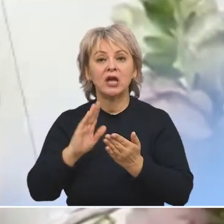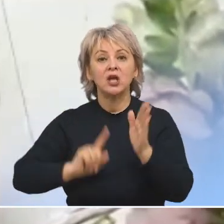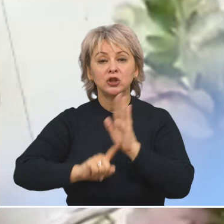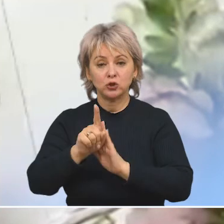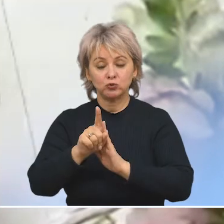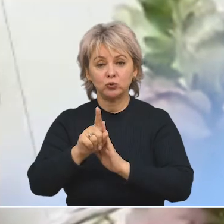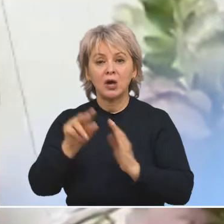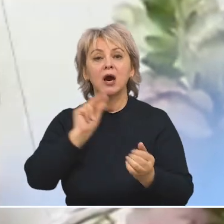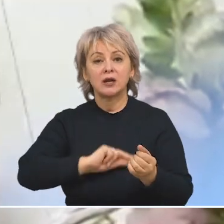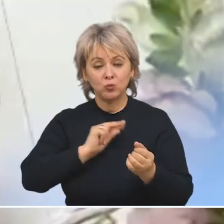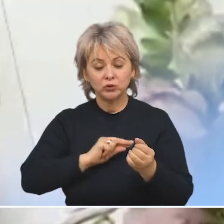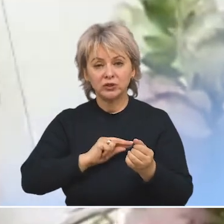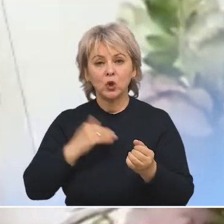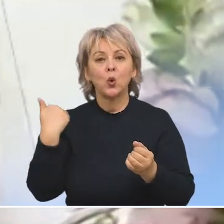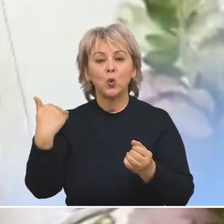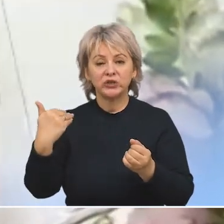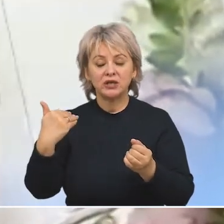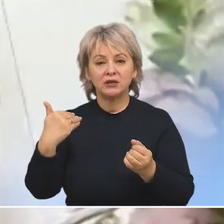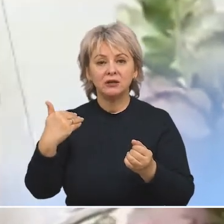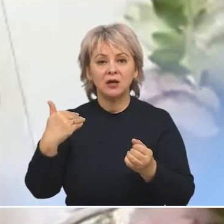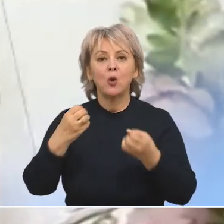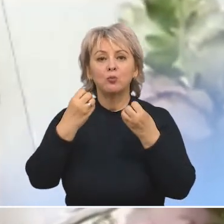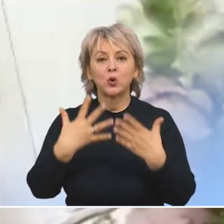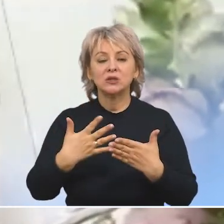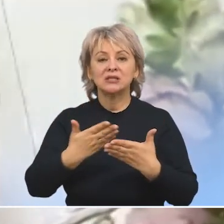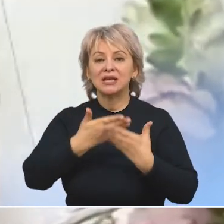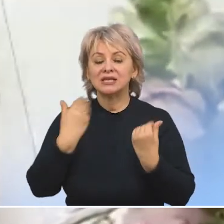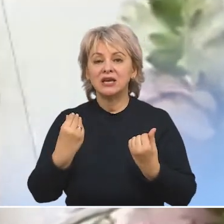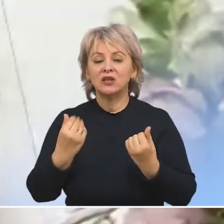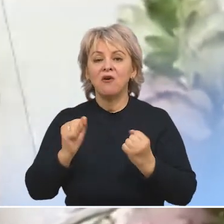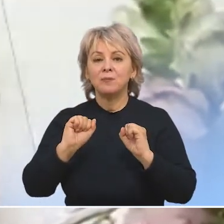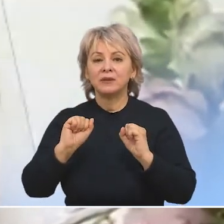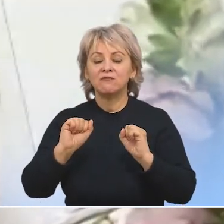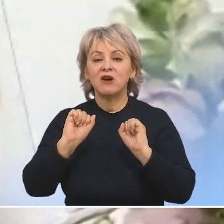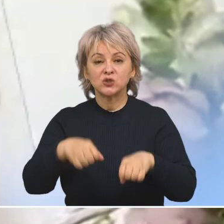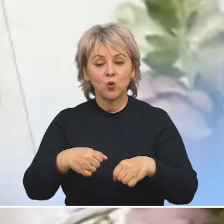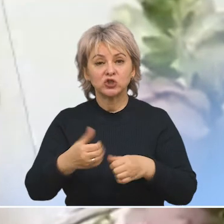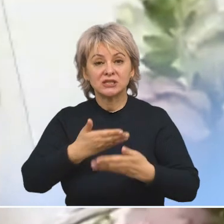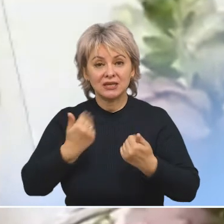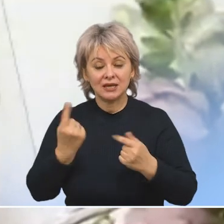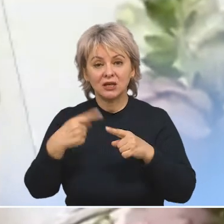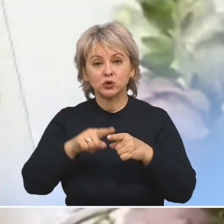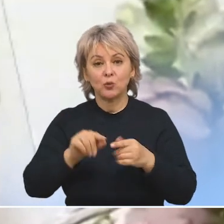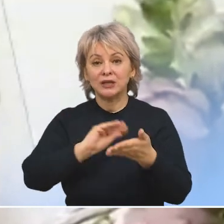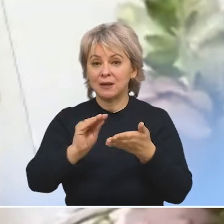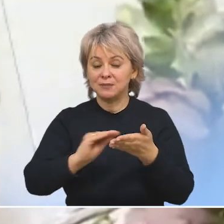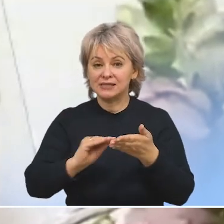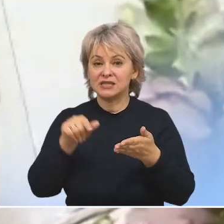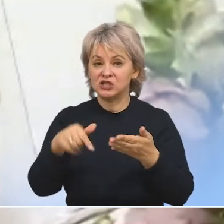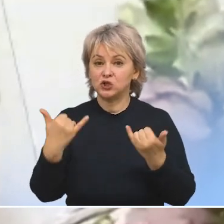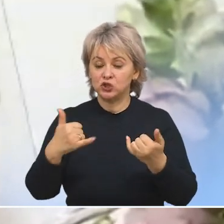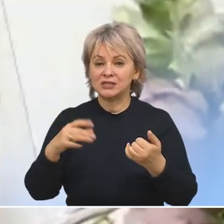на работу, у них просто нет финансовой возможности обеспечить эти меры, которые прописаны